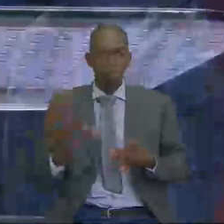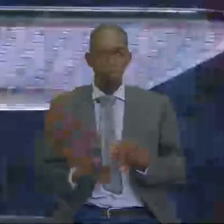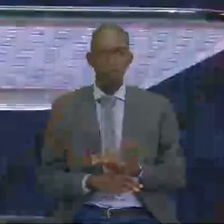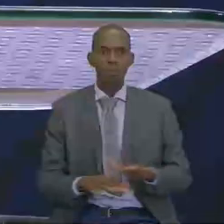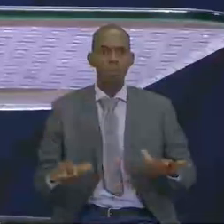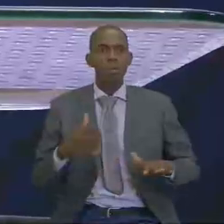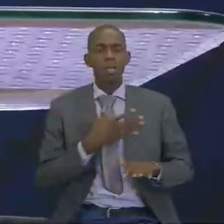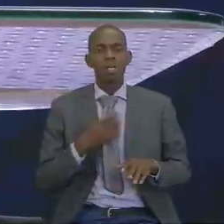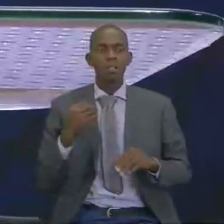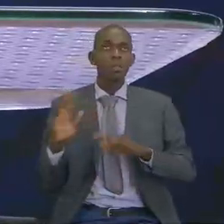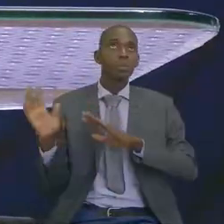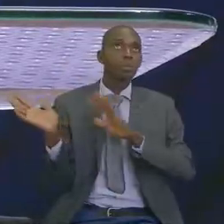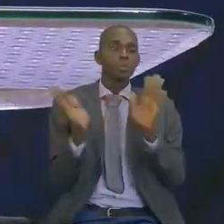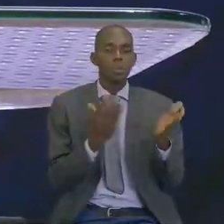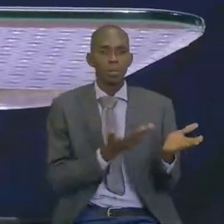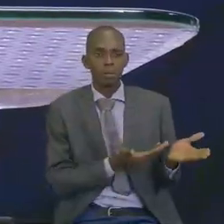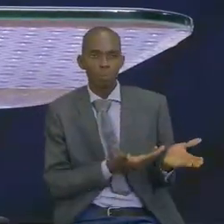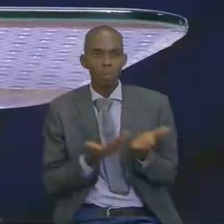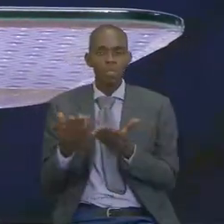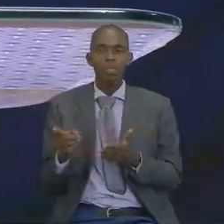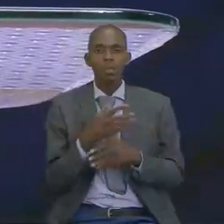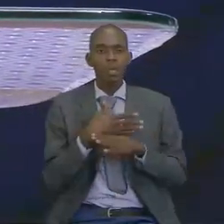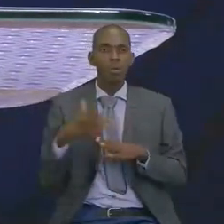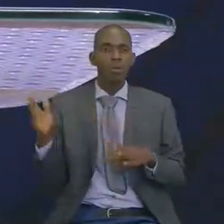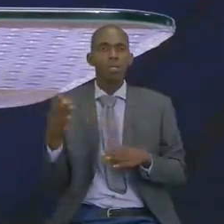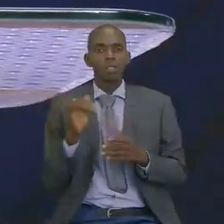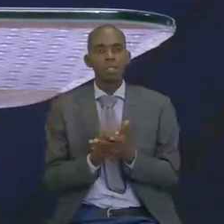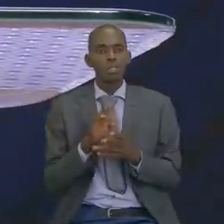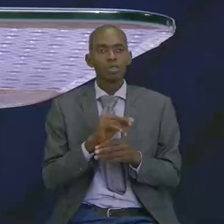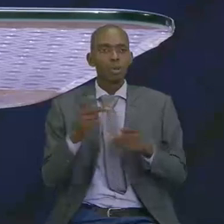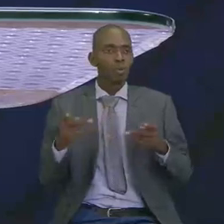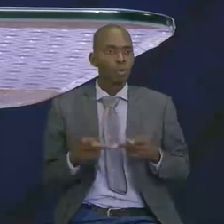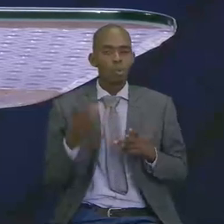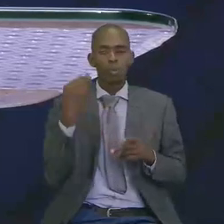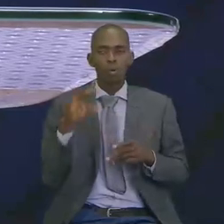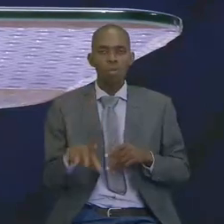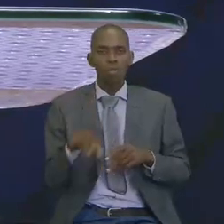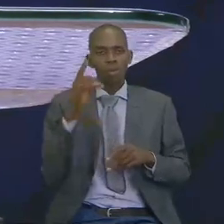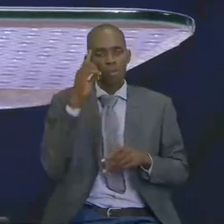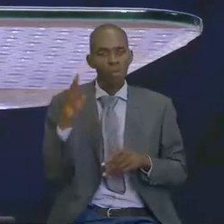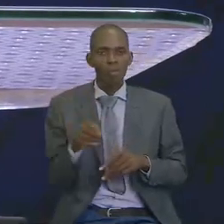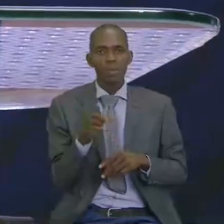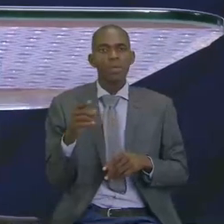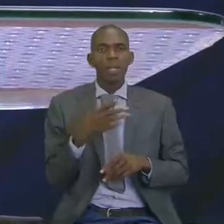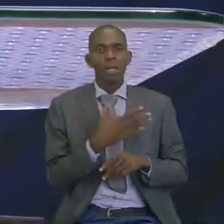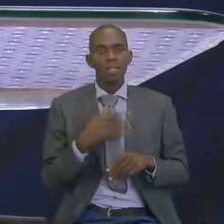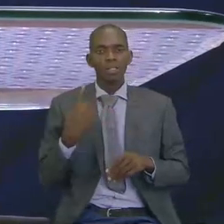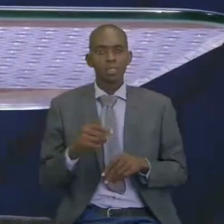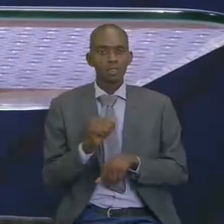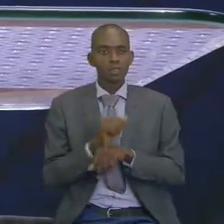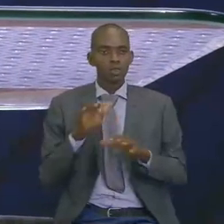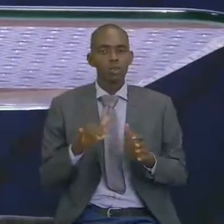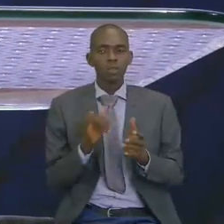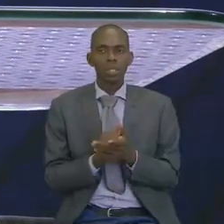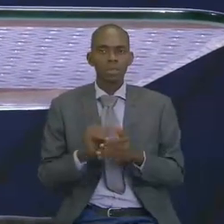été. Et le vent les emporta et nulle trace n'en fut retrouvée. Mais la